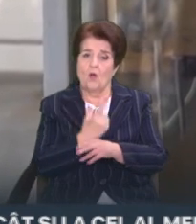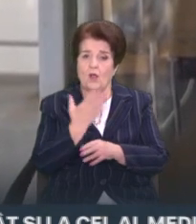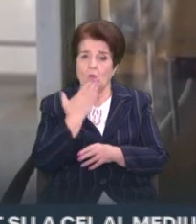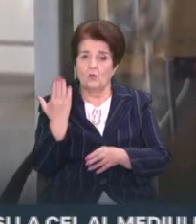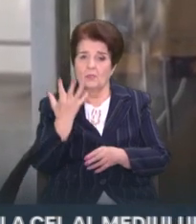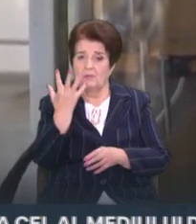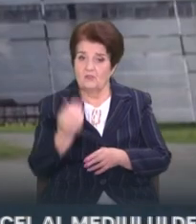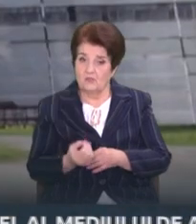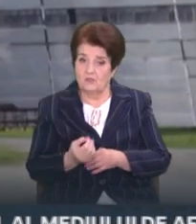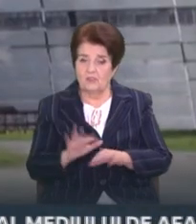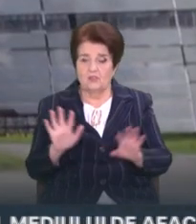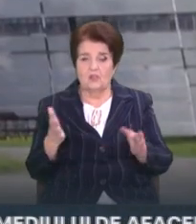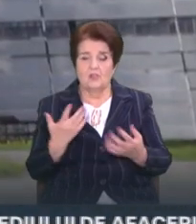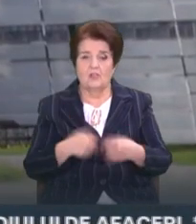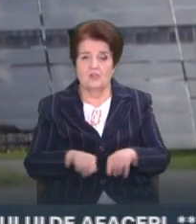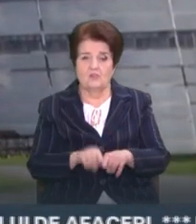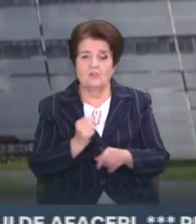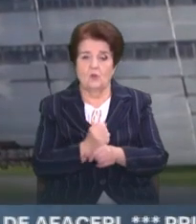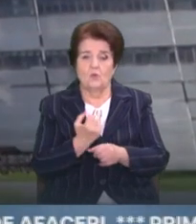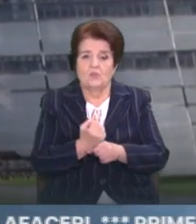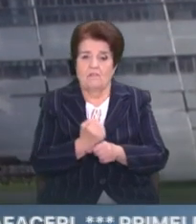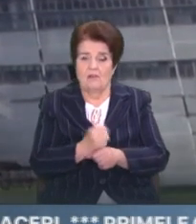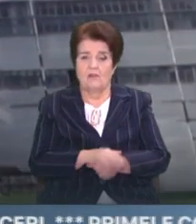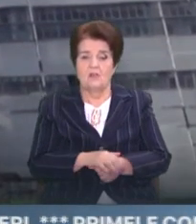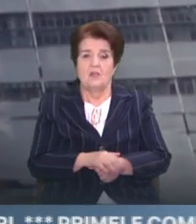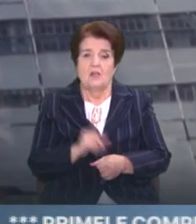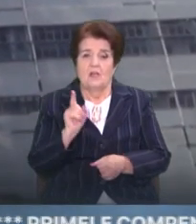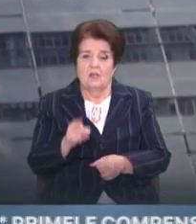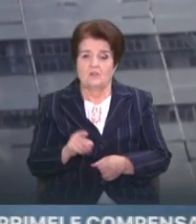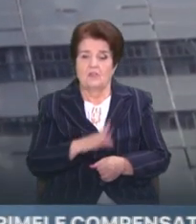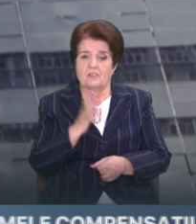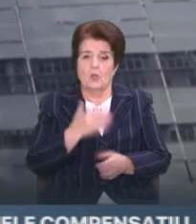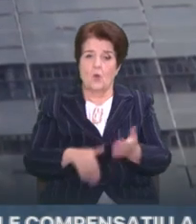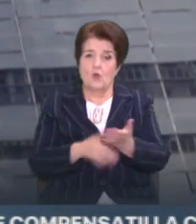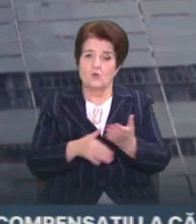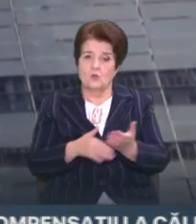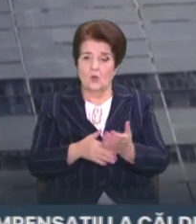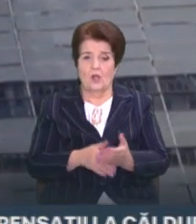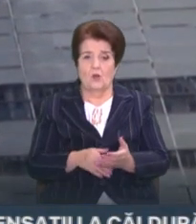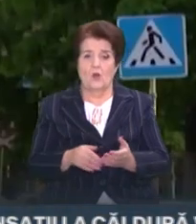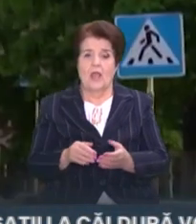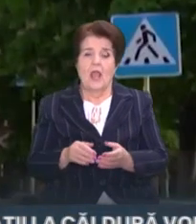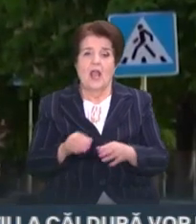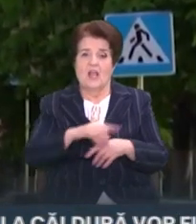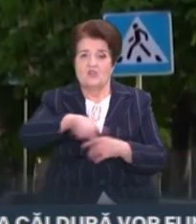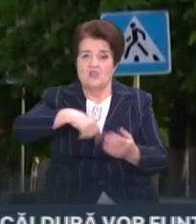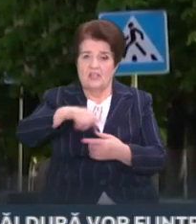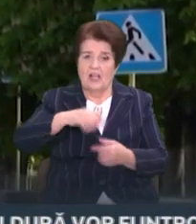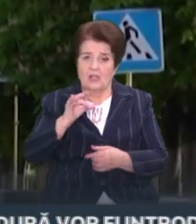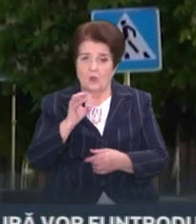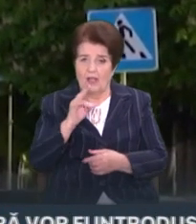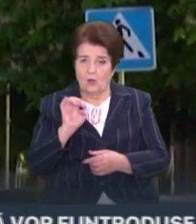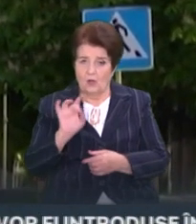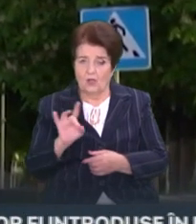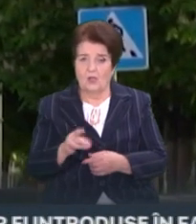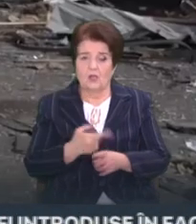5 zile când se întâmplă acest lucru. Tot el anunță că centrala funcționează acum cu ajutorul generatoarelor. Totodată, în Zaporojie au fost lansate